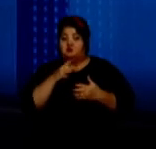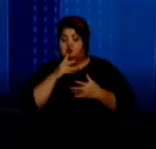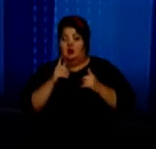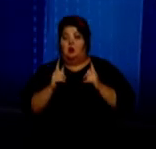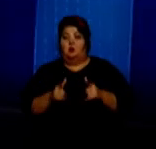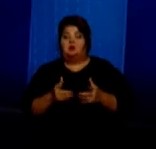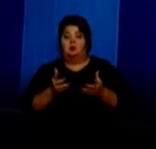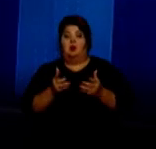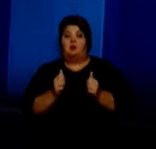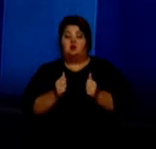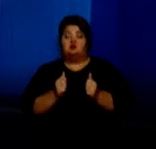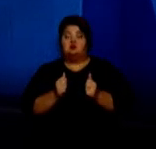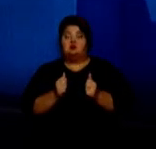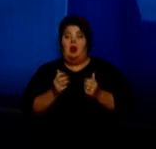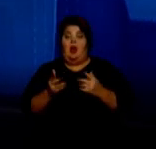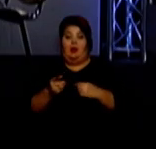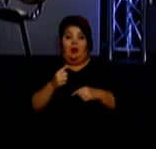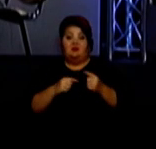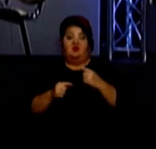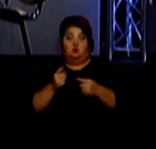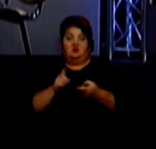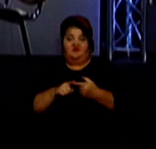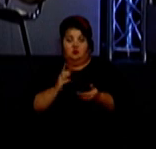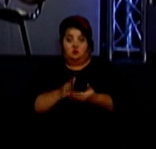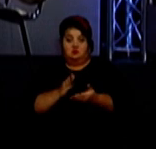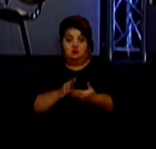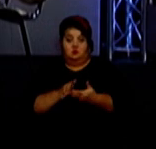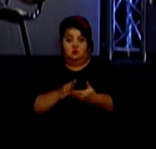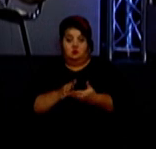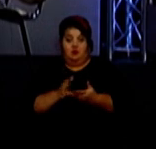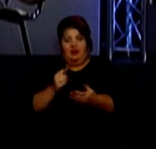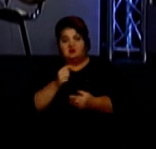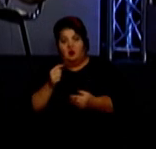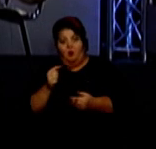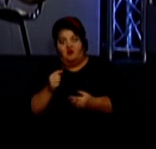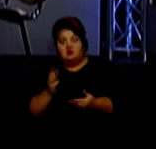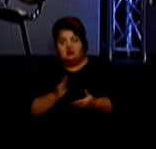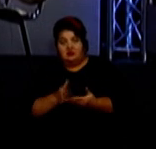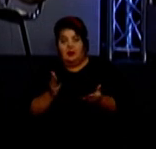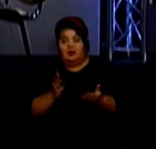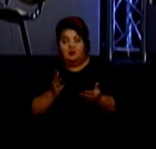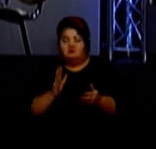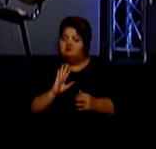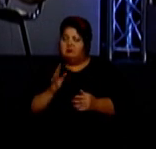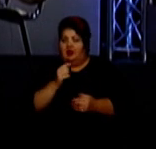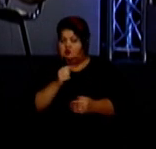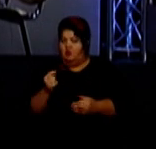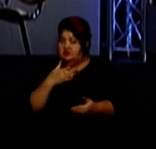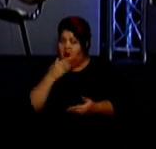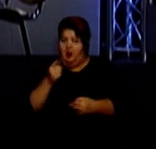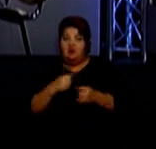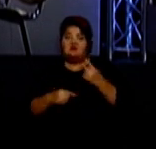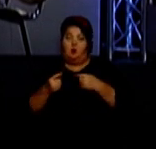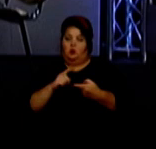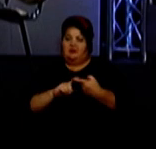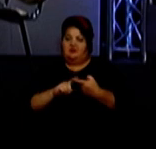погодження. Який зворотній зв'язок існує? Зауваження є вже якісь? Зауважень немає. Зворотній зв'язок